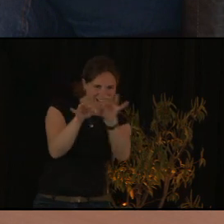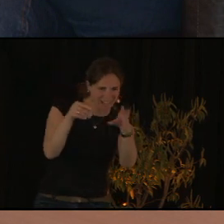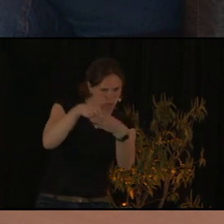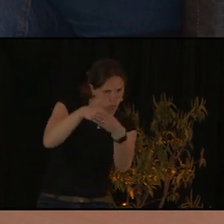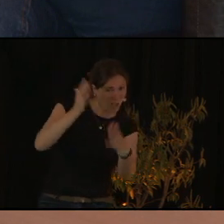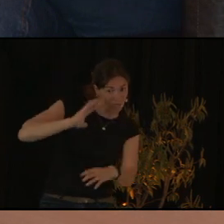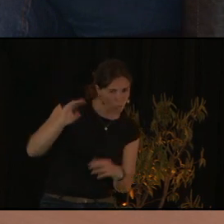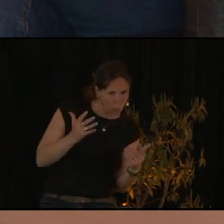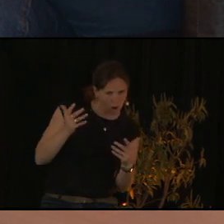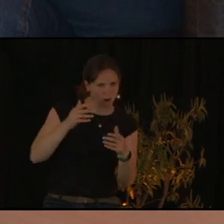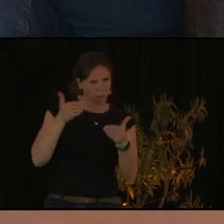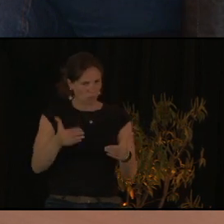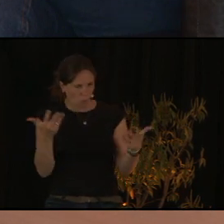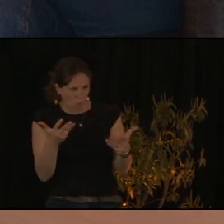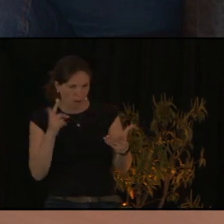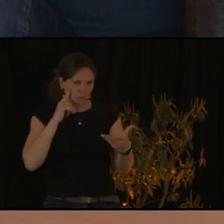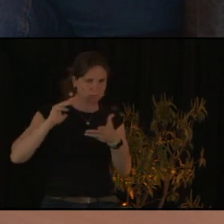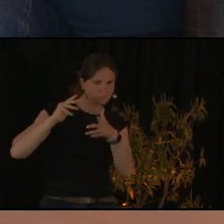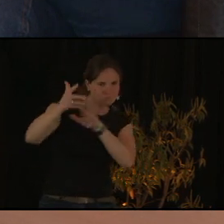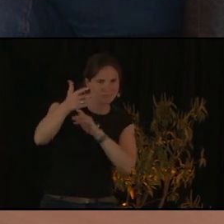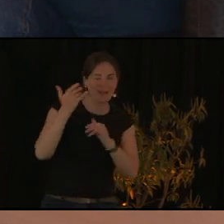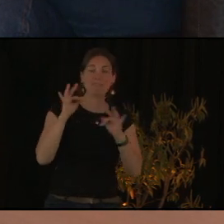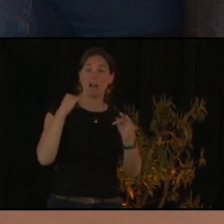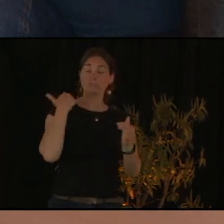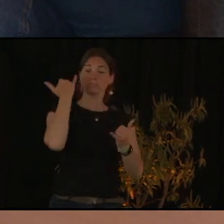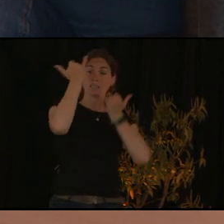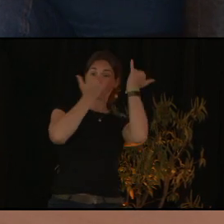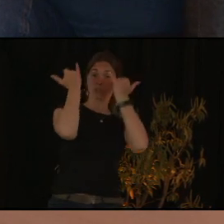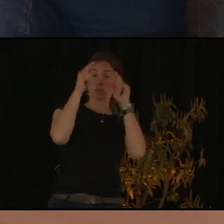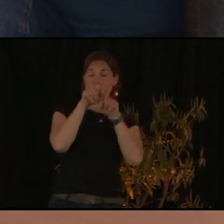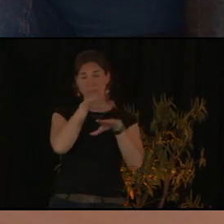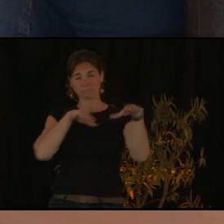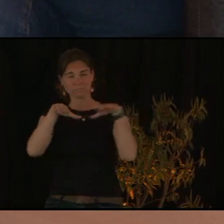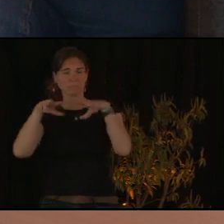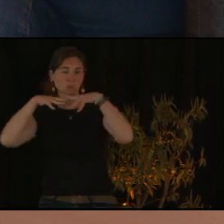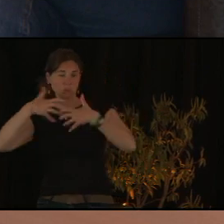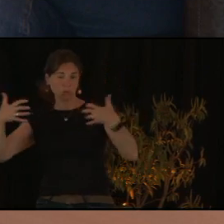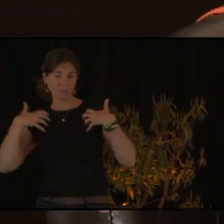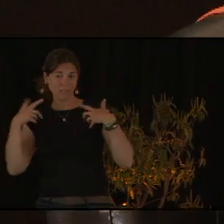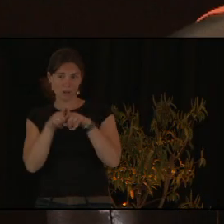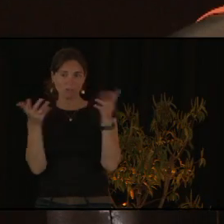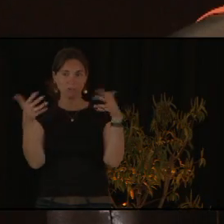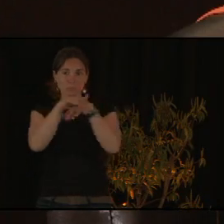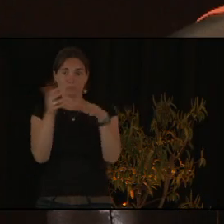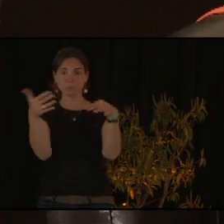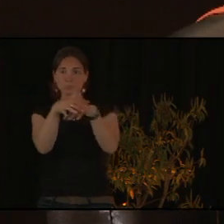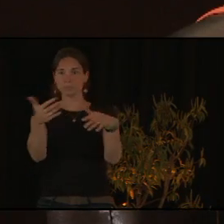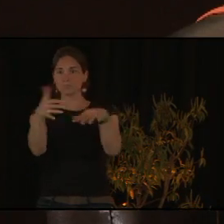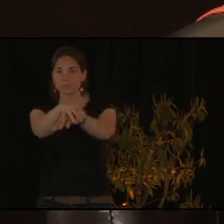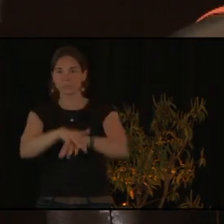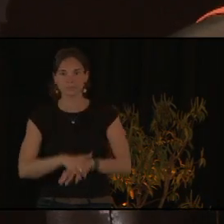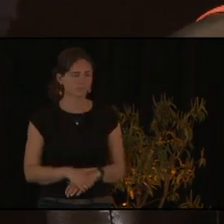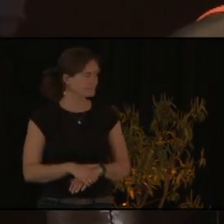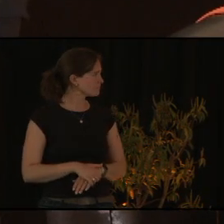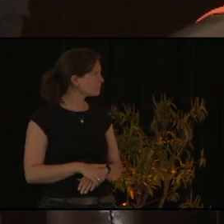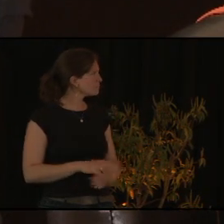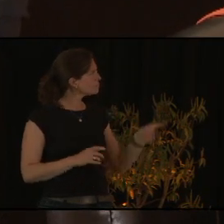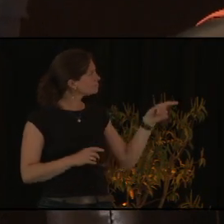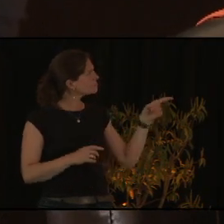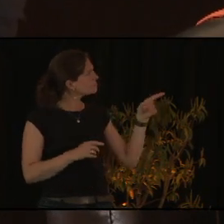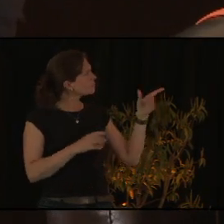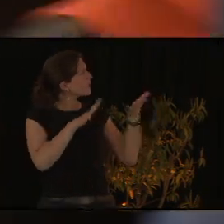été. Donc c'est un aller-retour entre mon imaginaire et des travaux scientifiques assez précis. Caroline, c'est quoi la fondation ou l'association